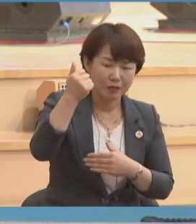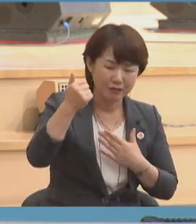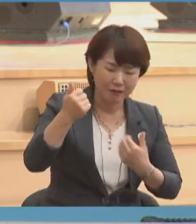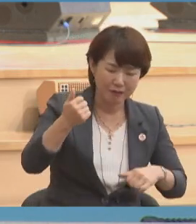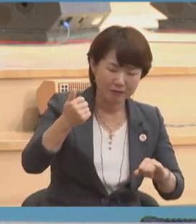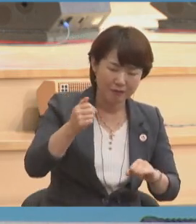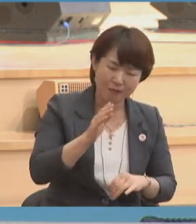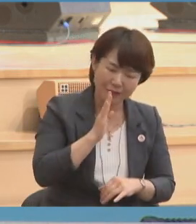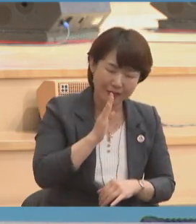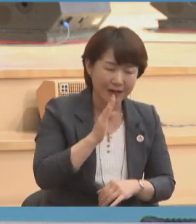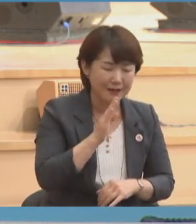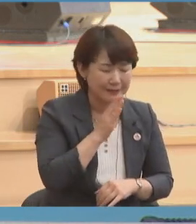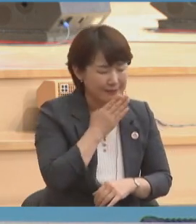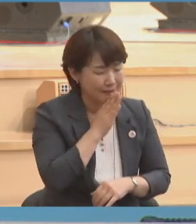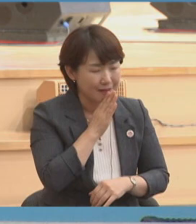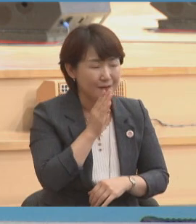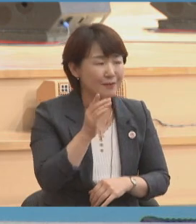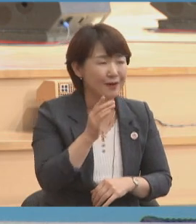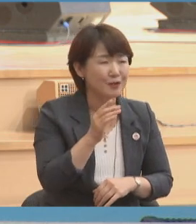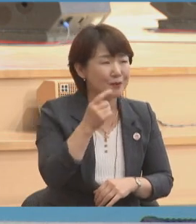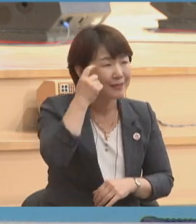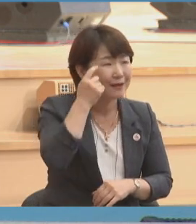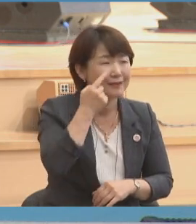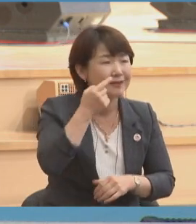맞나? 생각해 보셔야 돼요.